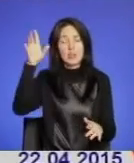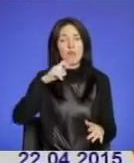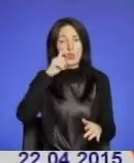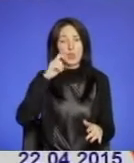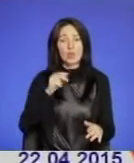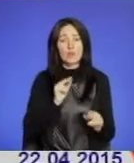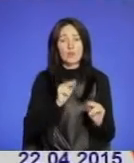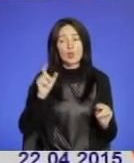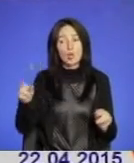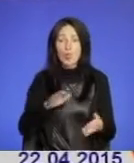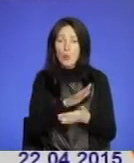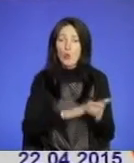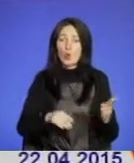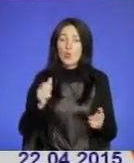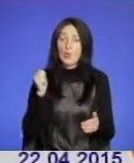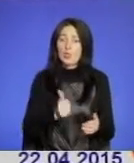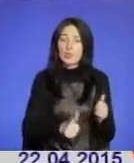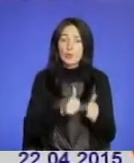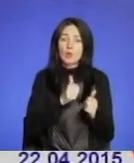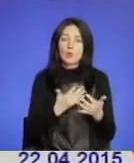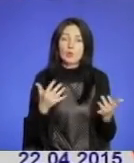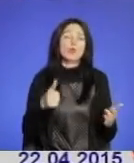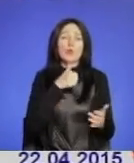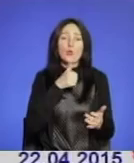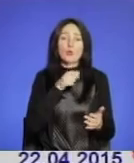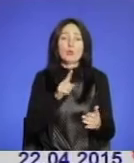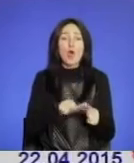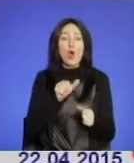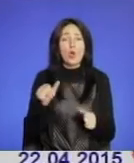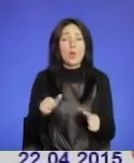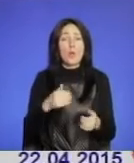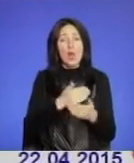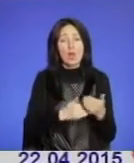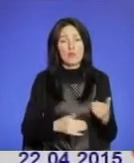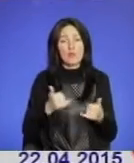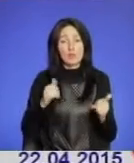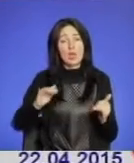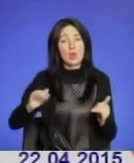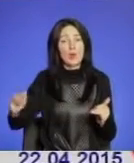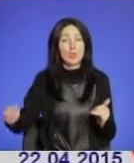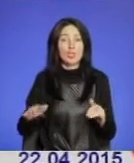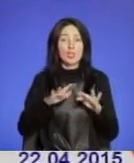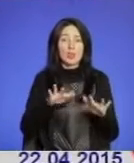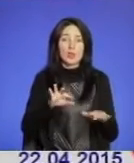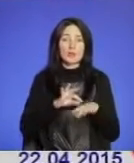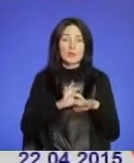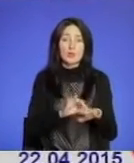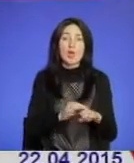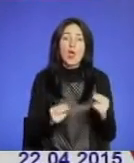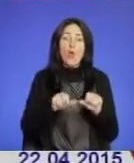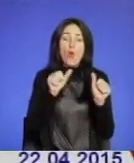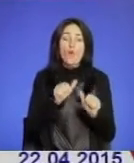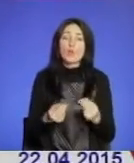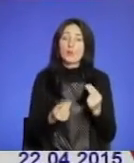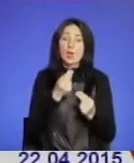Школярі протягом тижня змагатимуться у різних випробуваннях за окремими графіками. Для наймолодших захід проходитиме у формі гри,